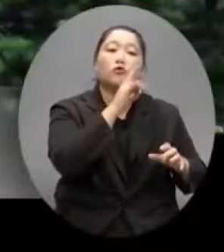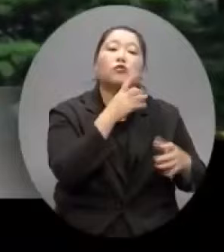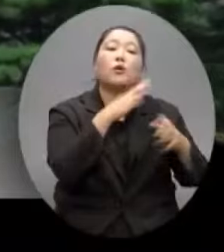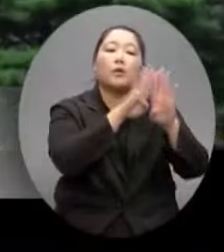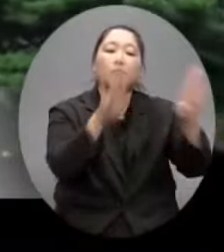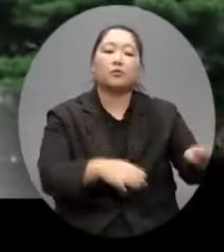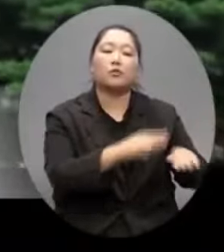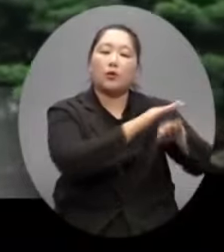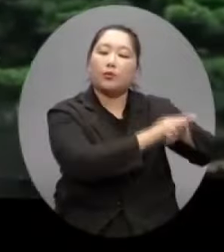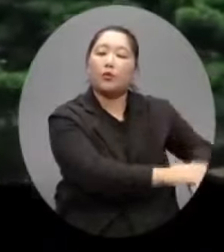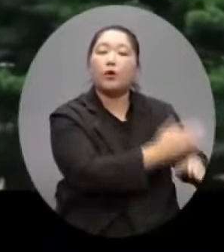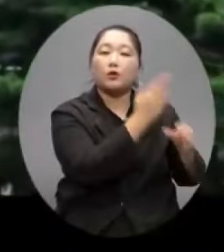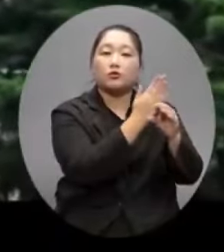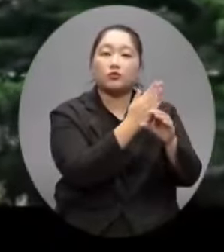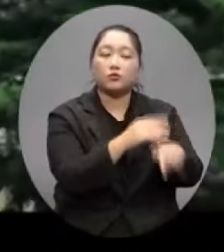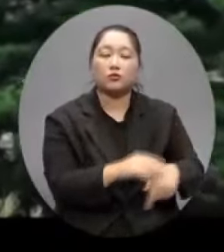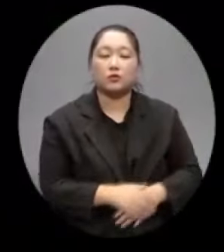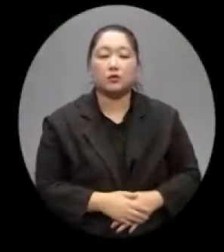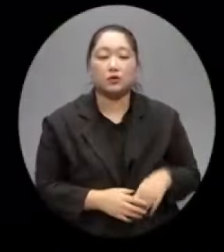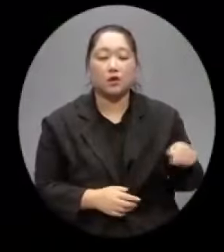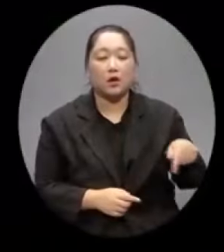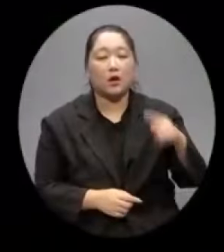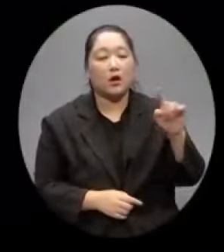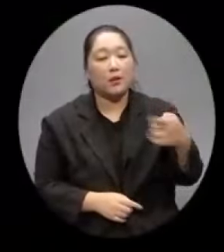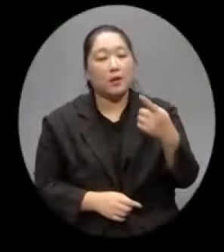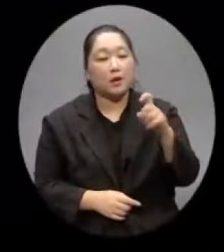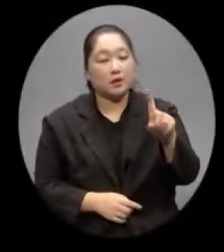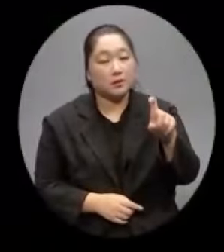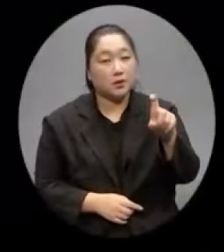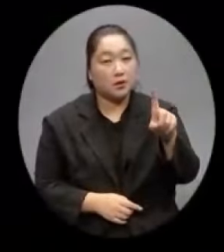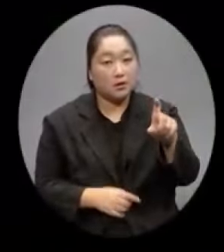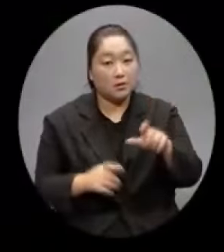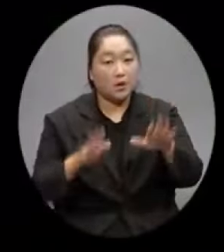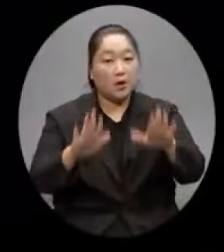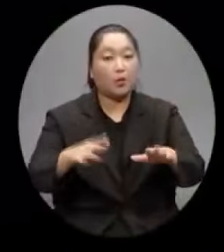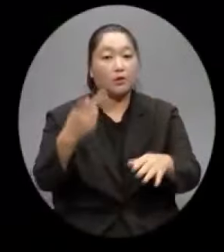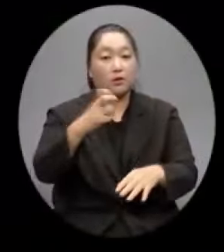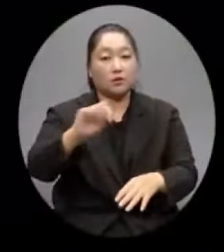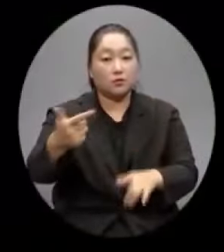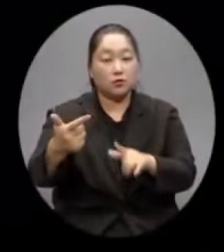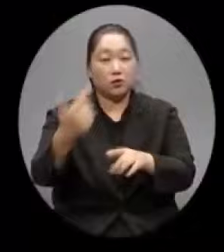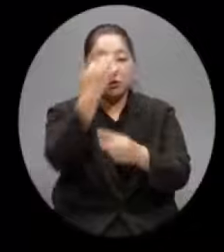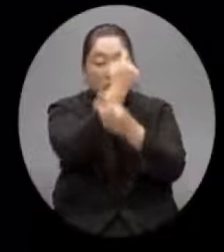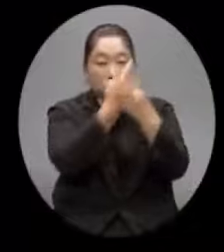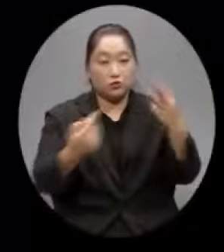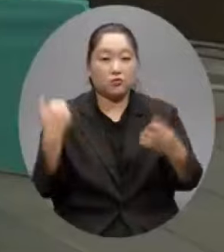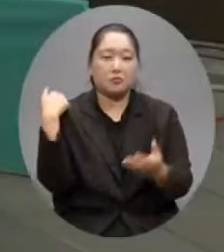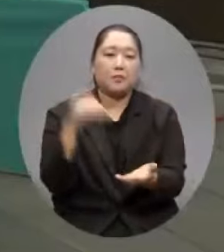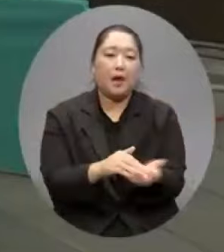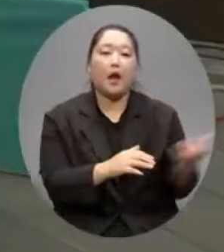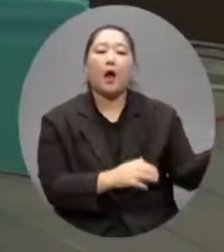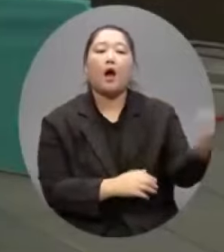중입니다. 이 국보 문화재가 111년 만인 오는 2026년 충주로 돌아옵니다.